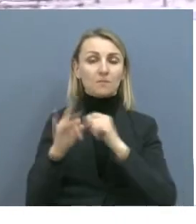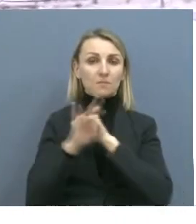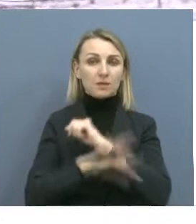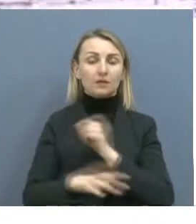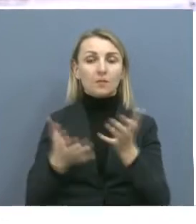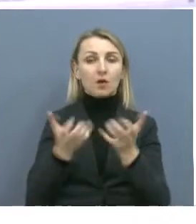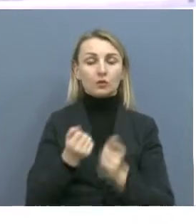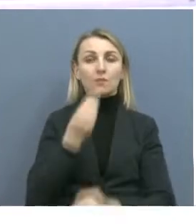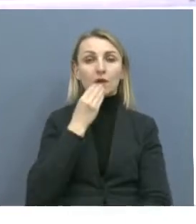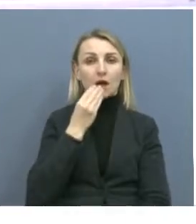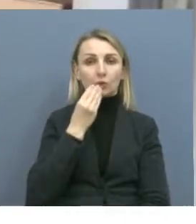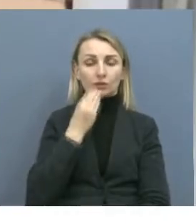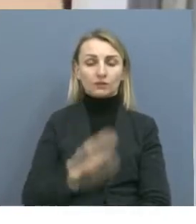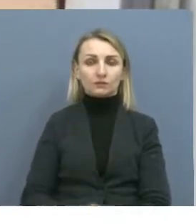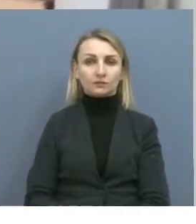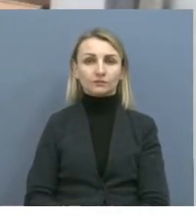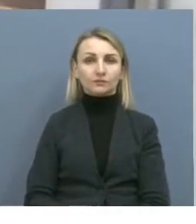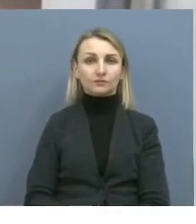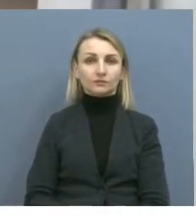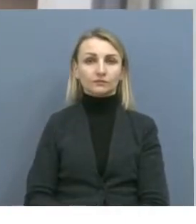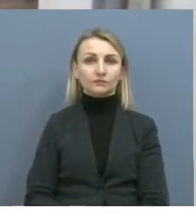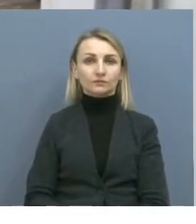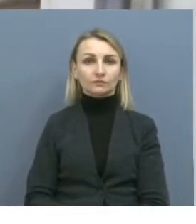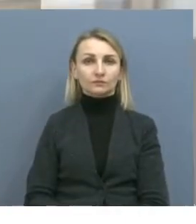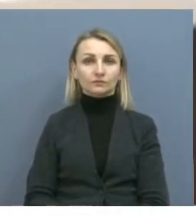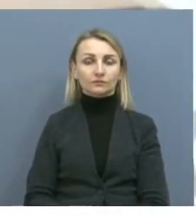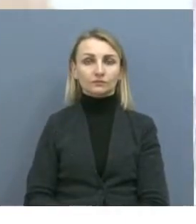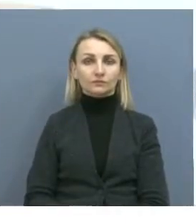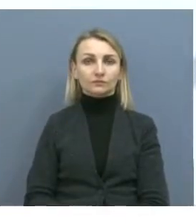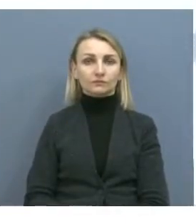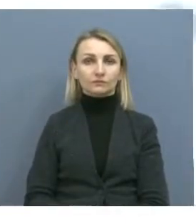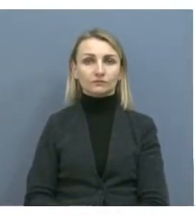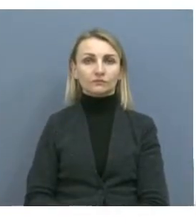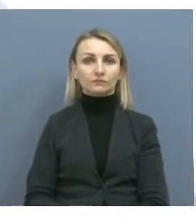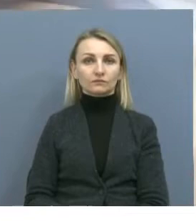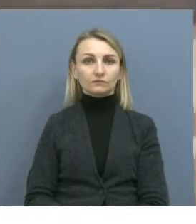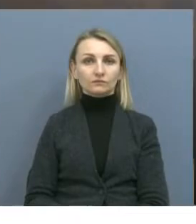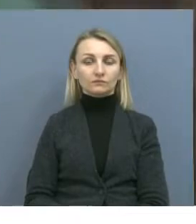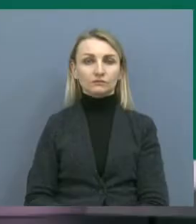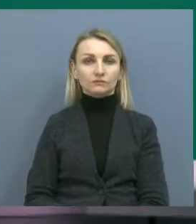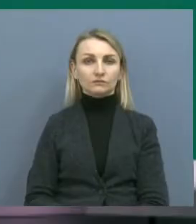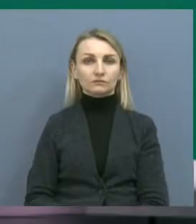получили продукты питания. Зарина Дюсикеева, Тумарым Бабасанова, Баужан Смагулов, Кокши Акпарат.